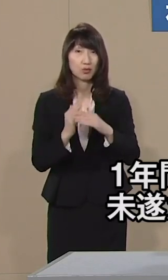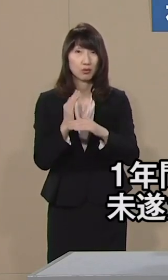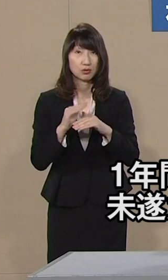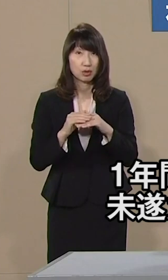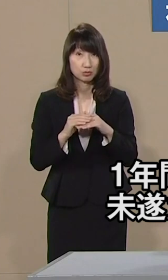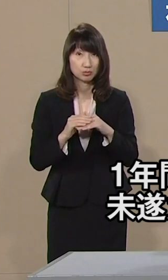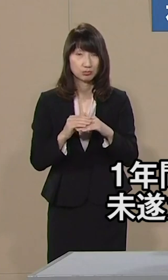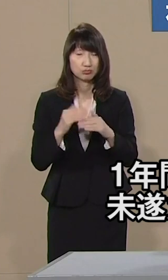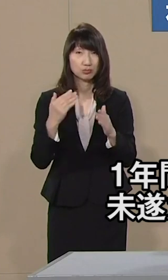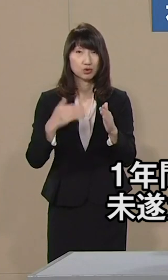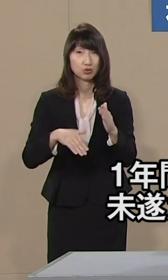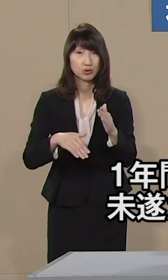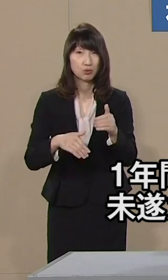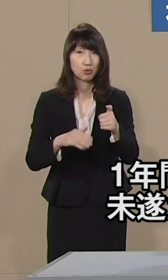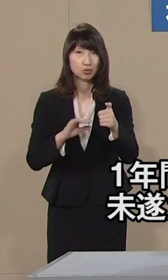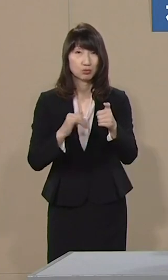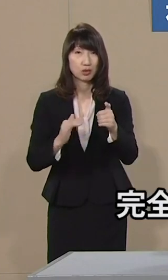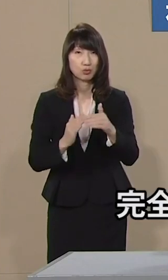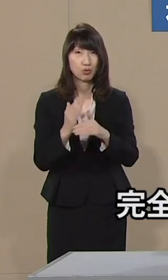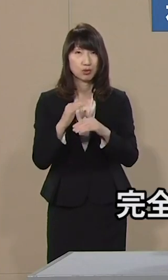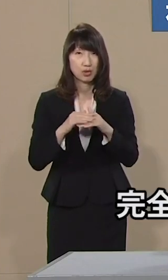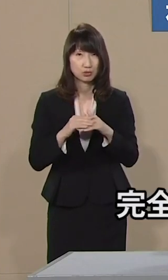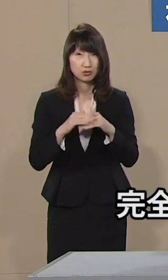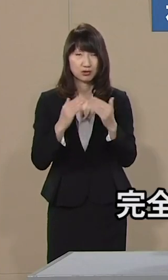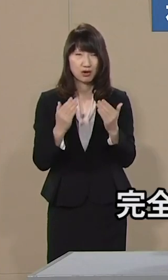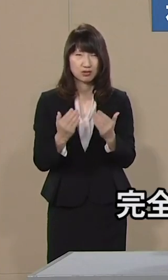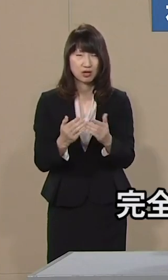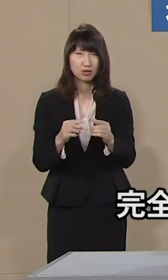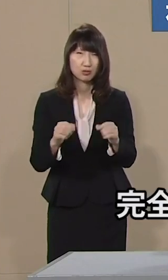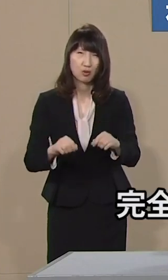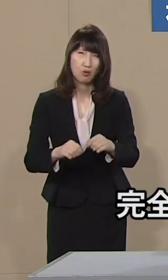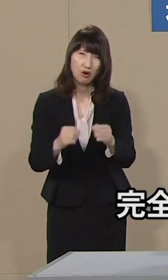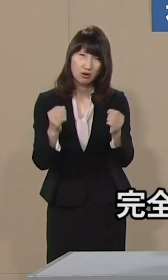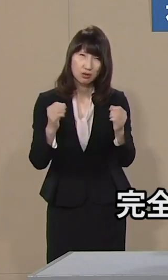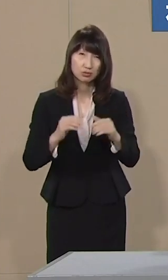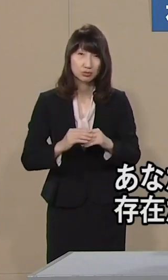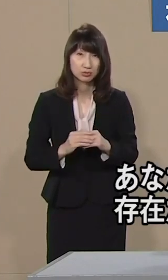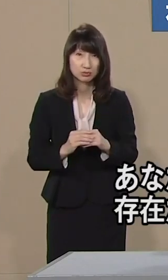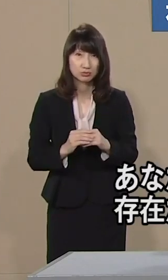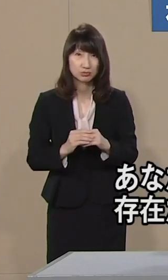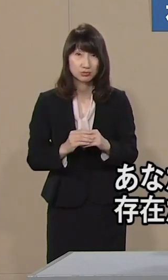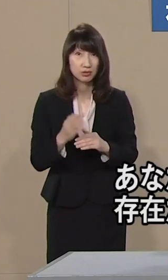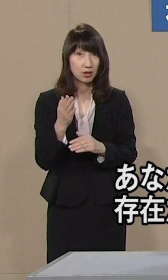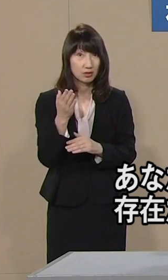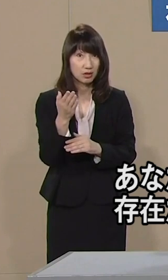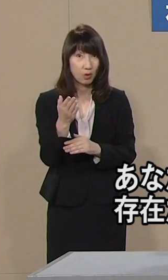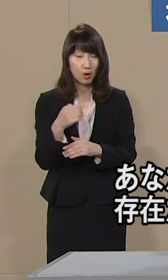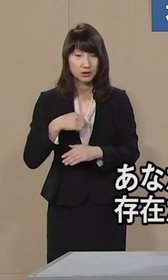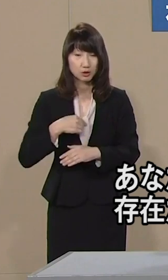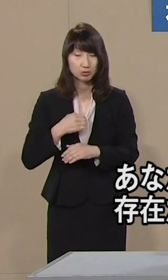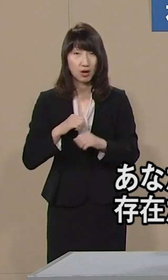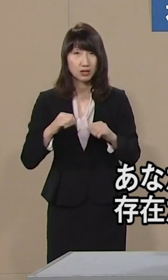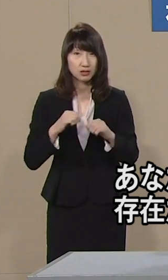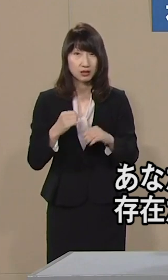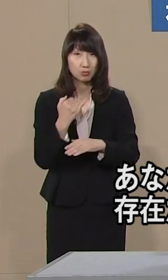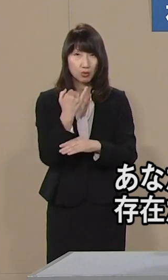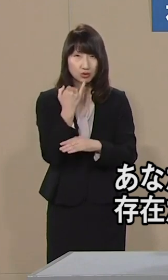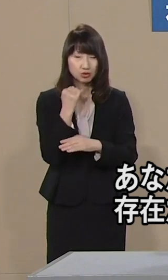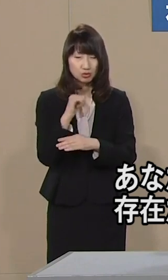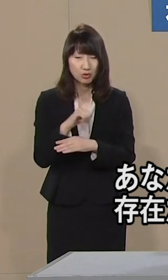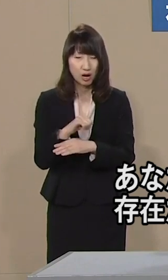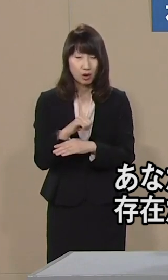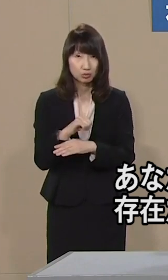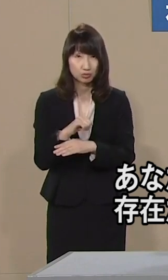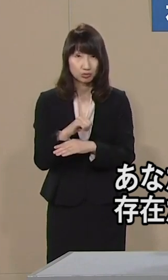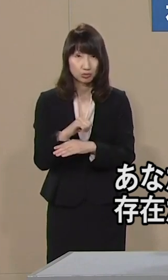超え未遂だけでも50万人を超える完全にこの国は壊れていますあなたは自分が生きていても許される